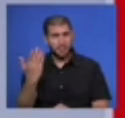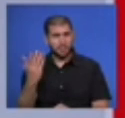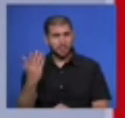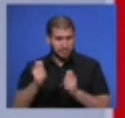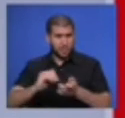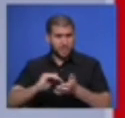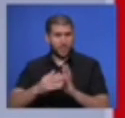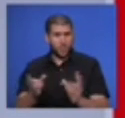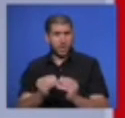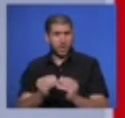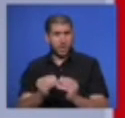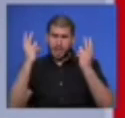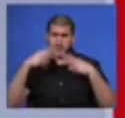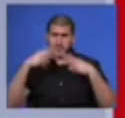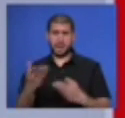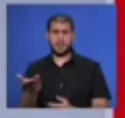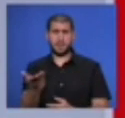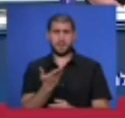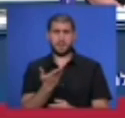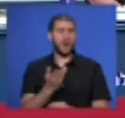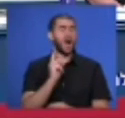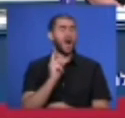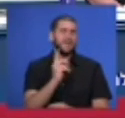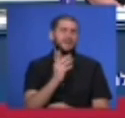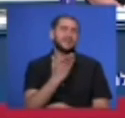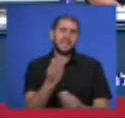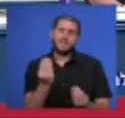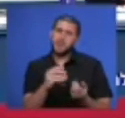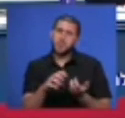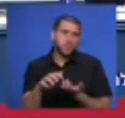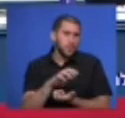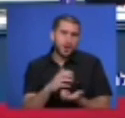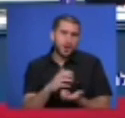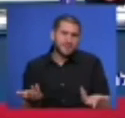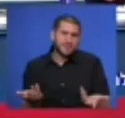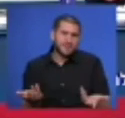בקונצנזוס, נראה לי שאיך חוקת הדבר הזה. דברים מורכבים, זה צריך... תכלס.